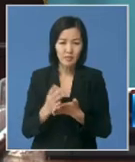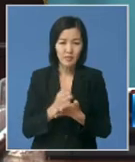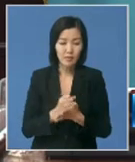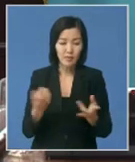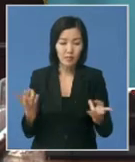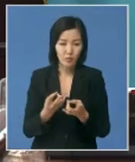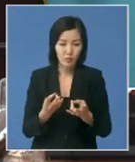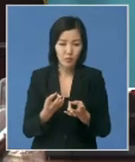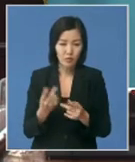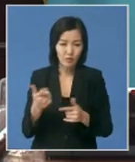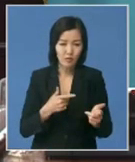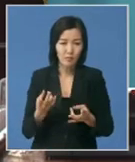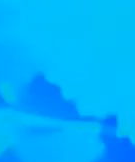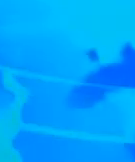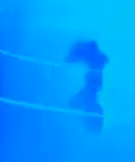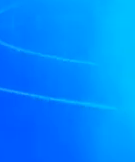Всегда запасом должны работать.